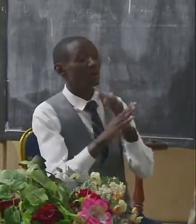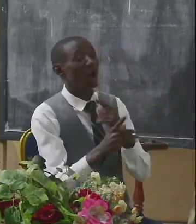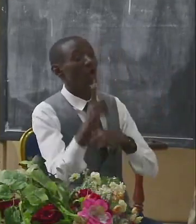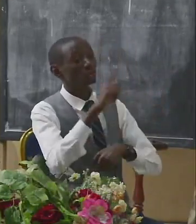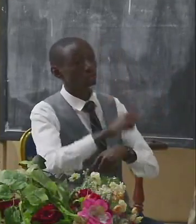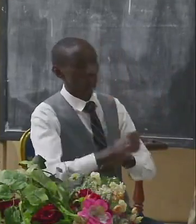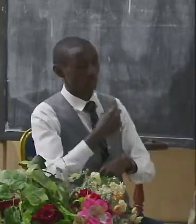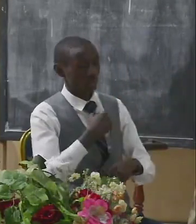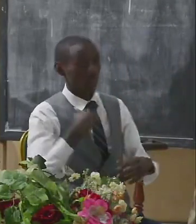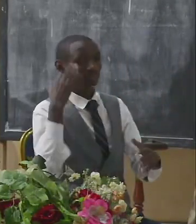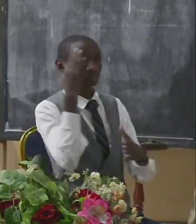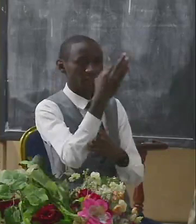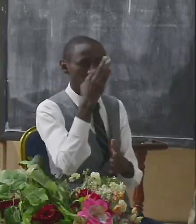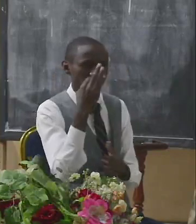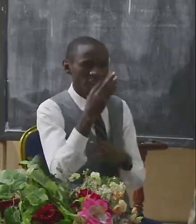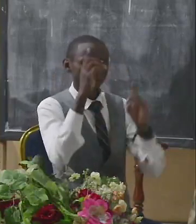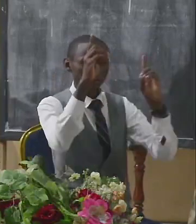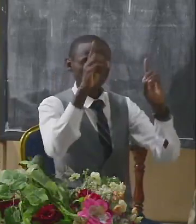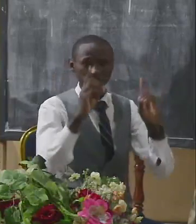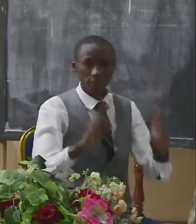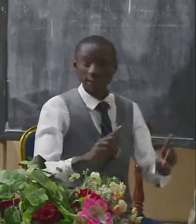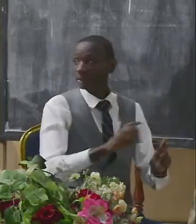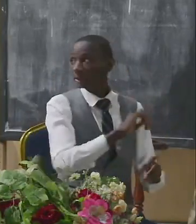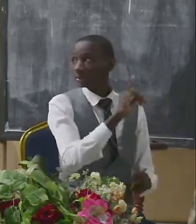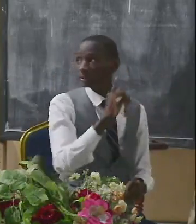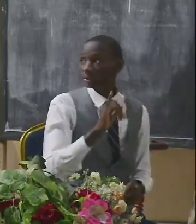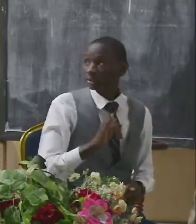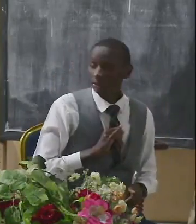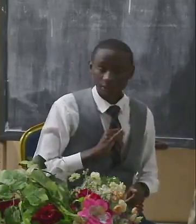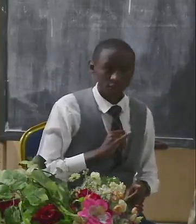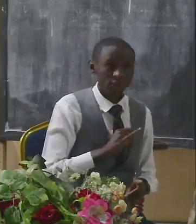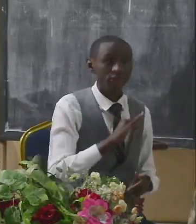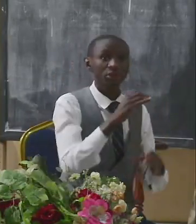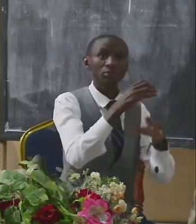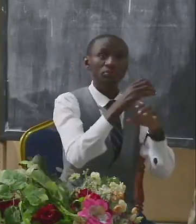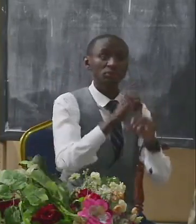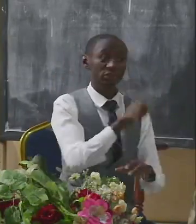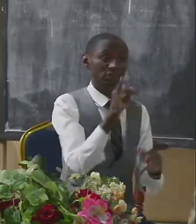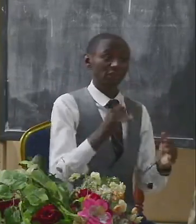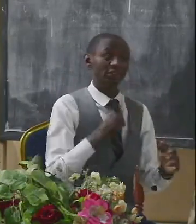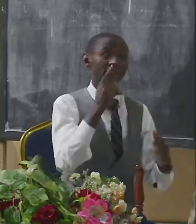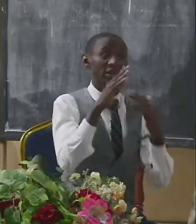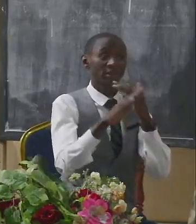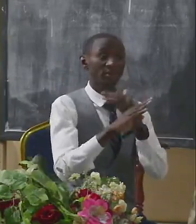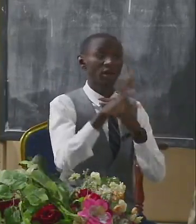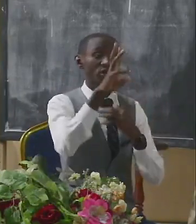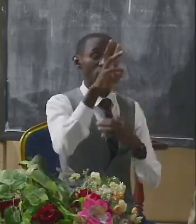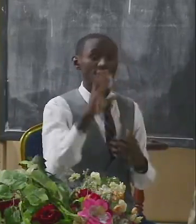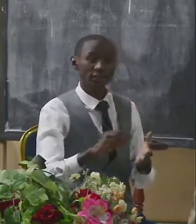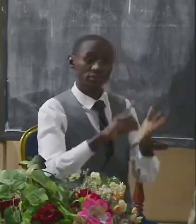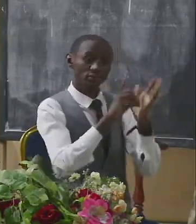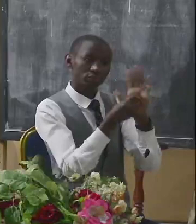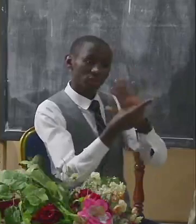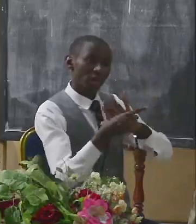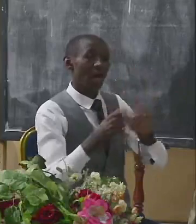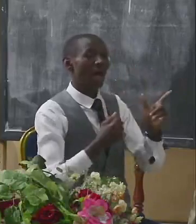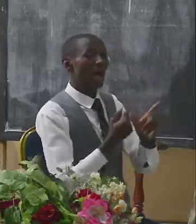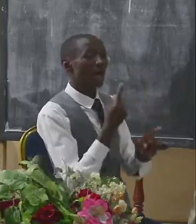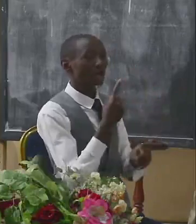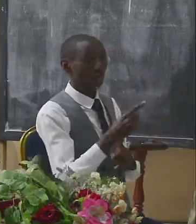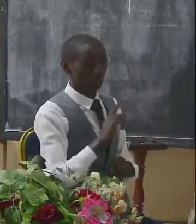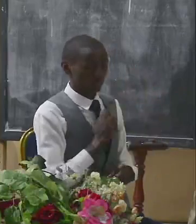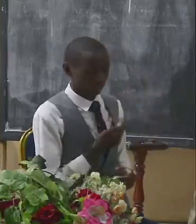siku ya leo. Donc, je top chrono 60 minutes. Manake niko tu na dakika makumi sita tu kabisa. On va essayer d'aller un peu